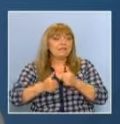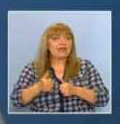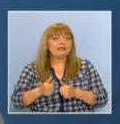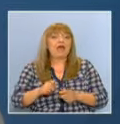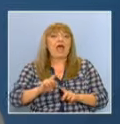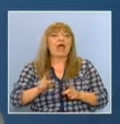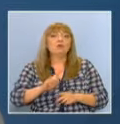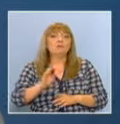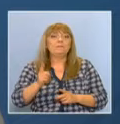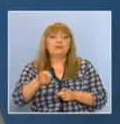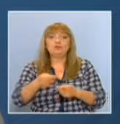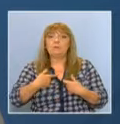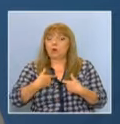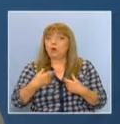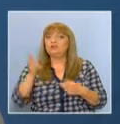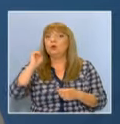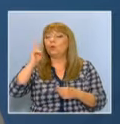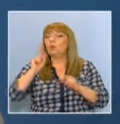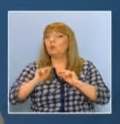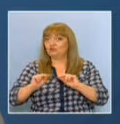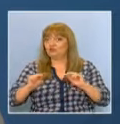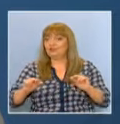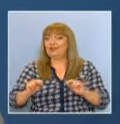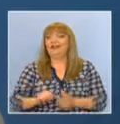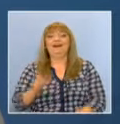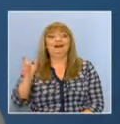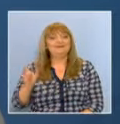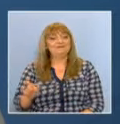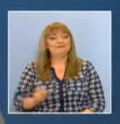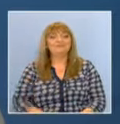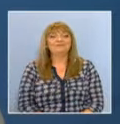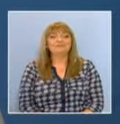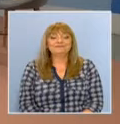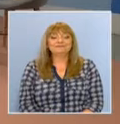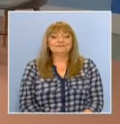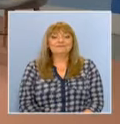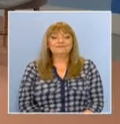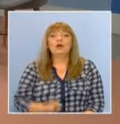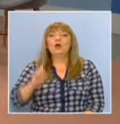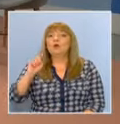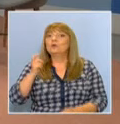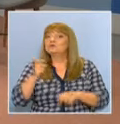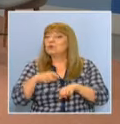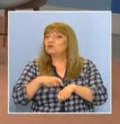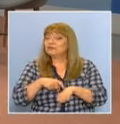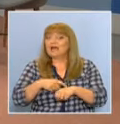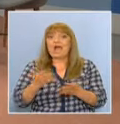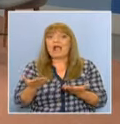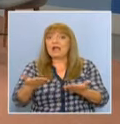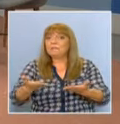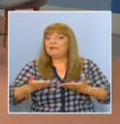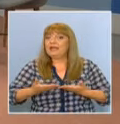моят преподавател, моята учителка, госпожа Дачева. Това е истина. Абсолютно. Госпожо Дачева, как